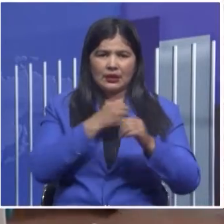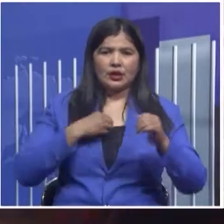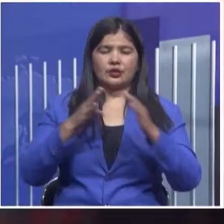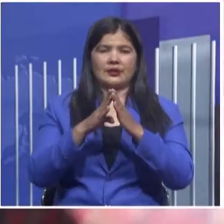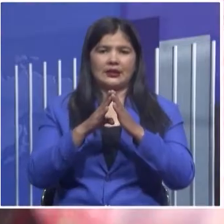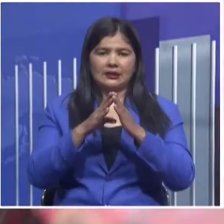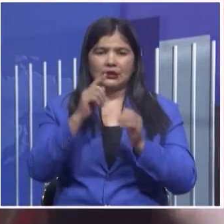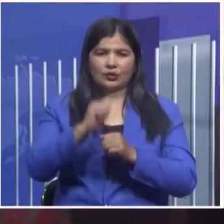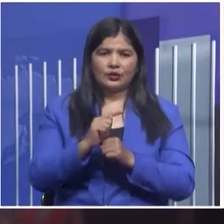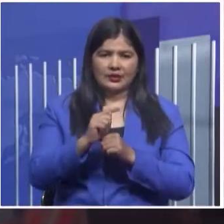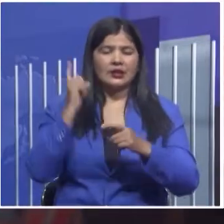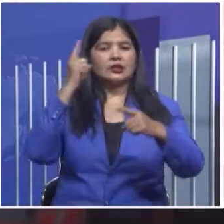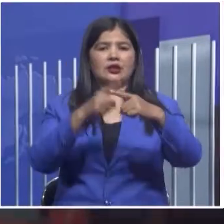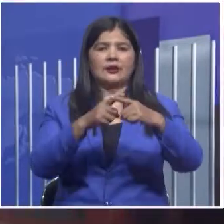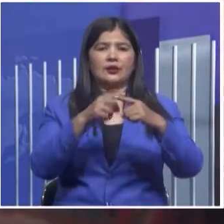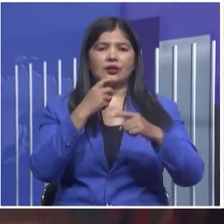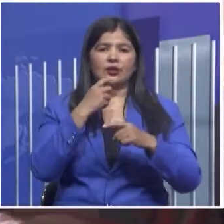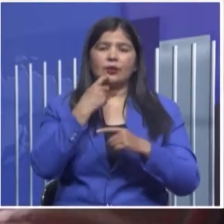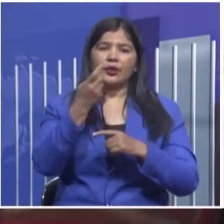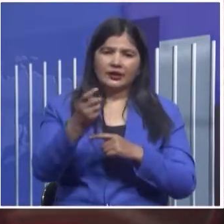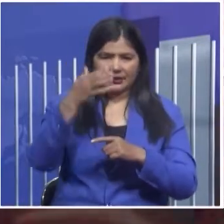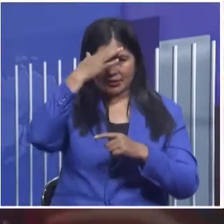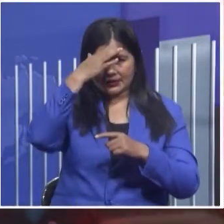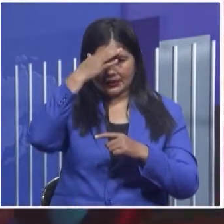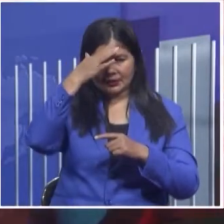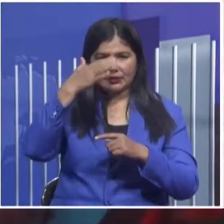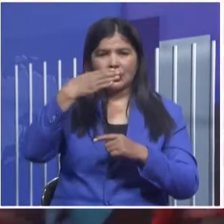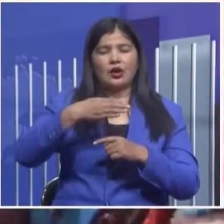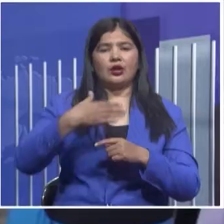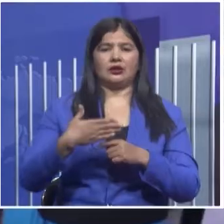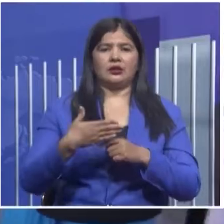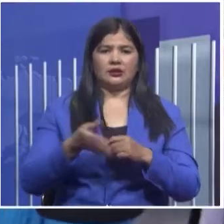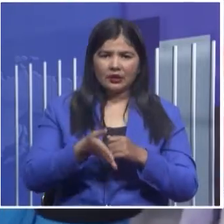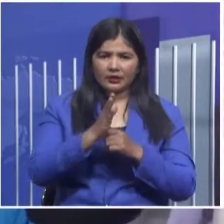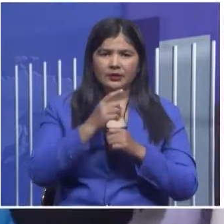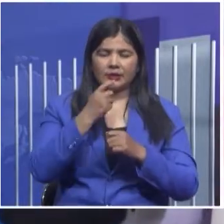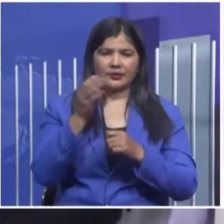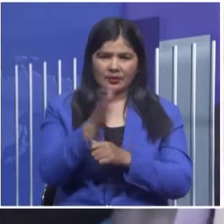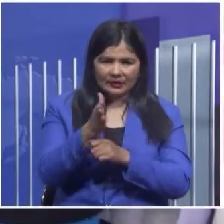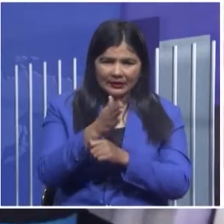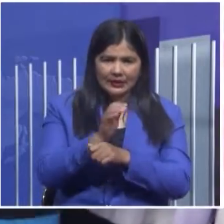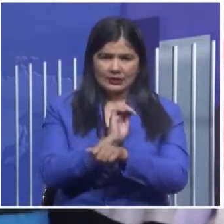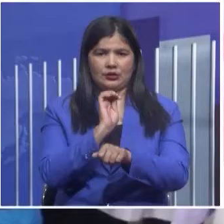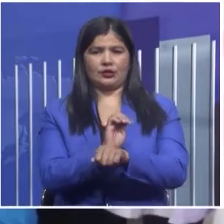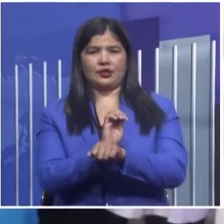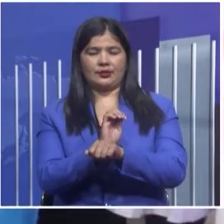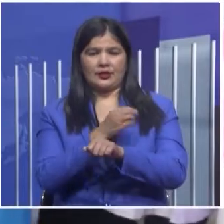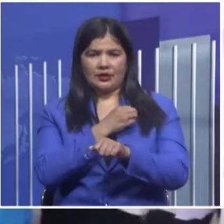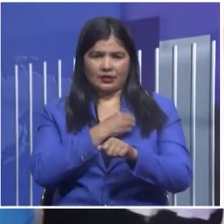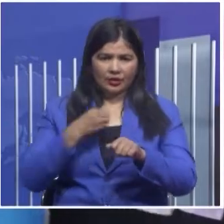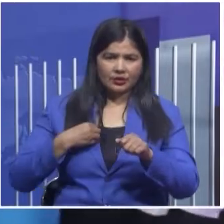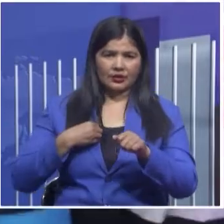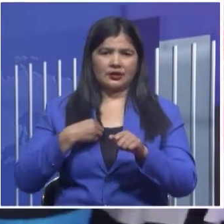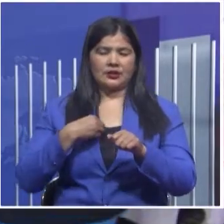प्रयास सकारात्मक रहेको उल्लेख गर्दै समस्याहरू क्रमशः हल गर्दै लगिने बताउनुभयो। मन्त्रालयका सचिव डाक्टर विकास देव